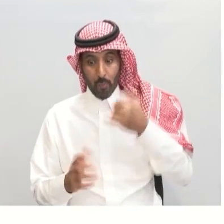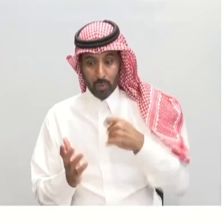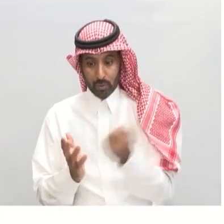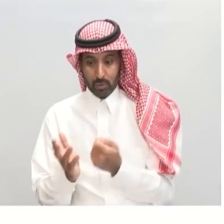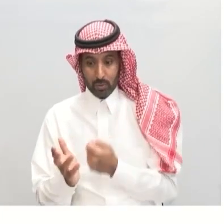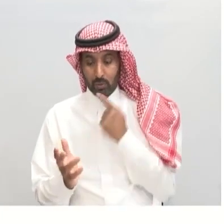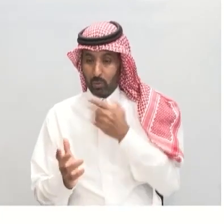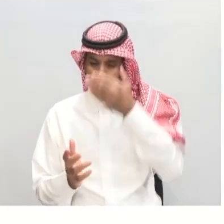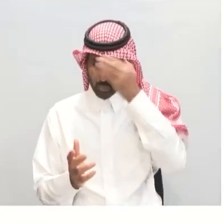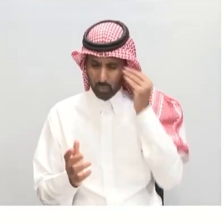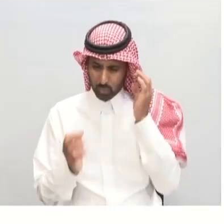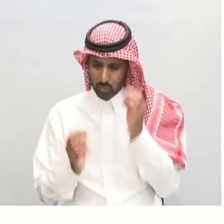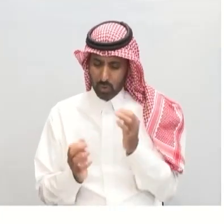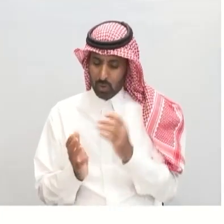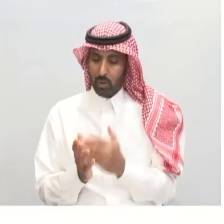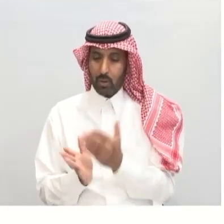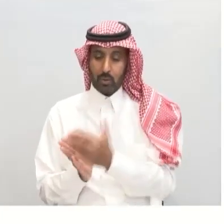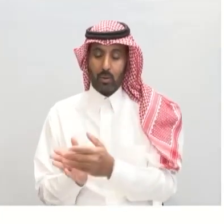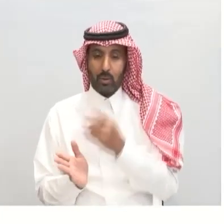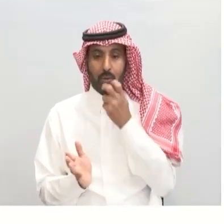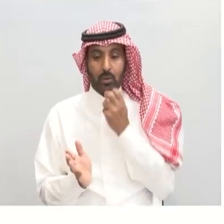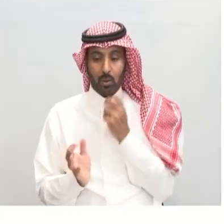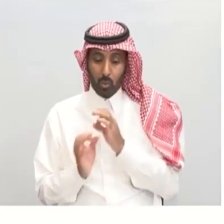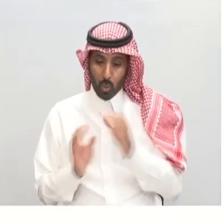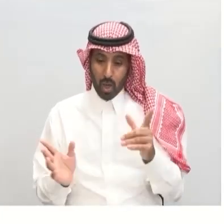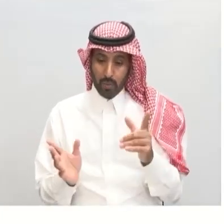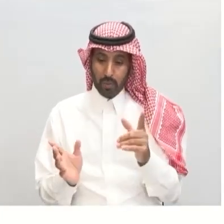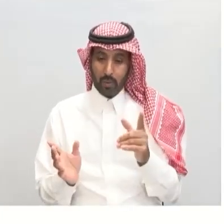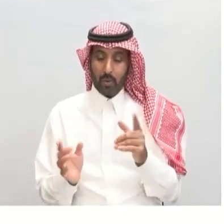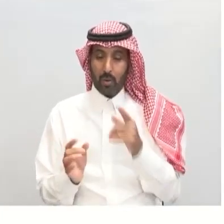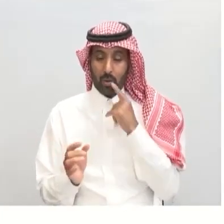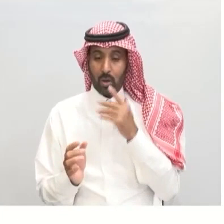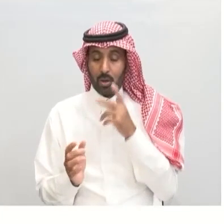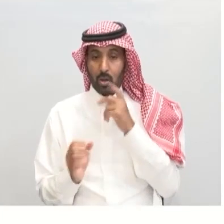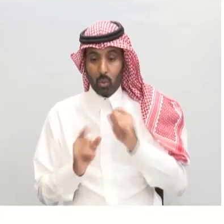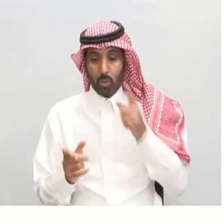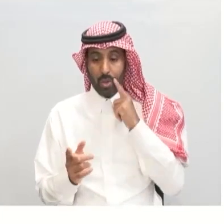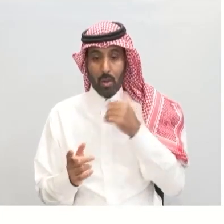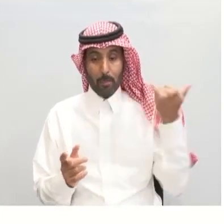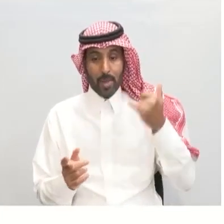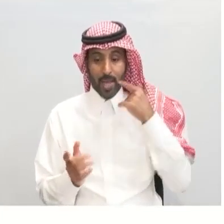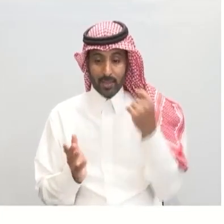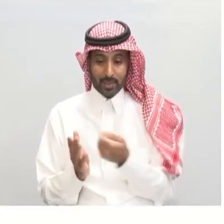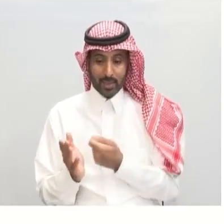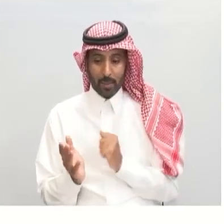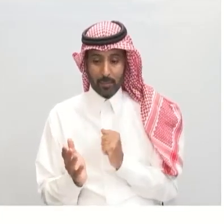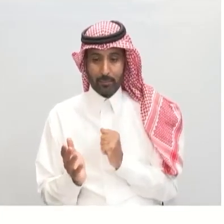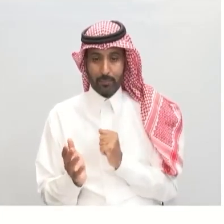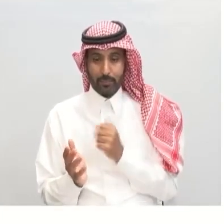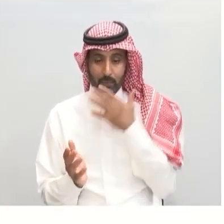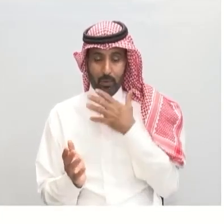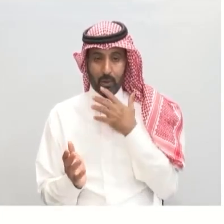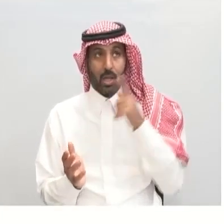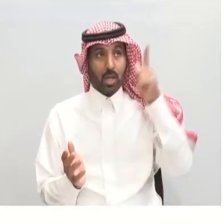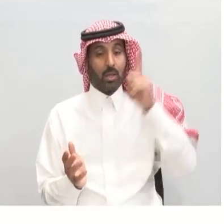منها لحفظ وابقاء قدسيته والقران بين والقران بين ضروره الكتابه في مواضع كثيره فان الله تعالى